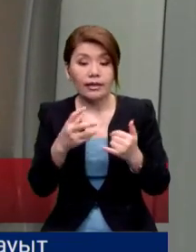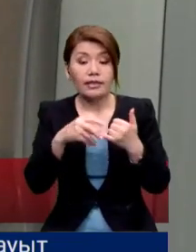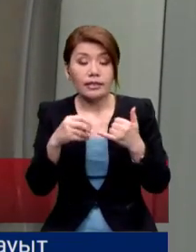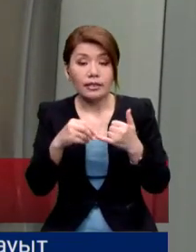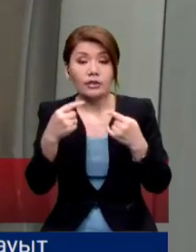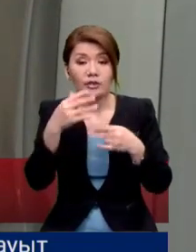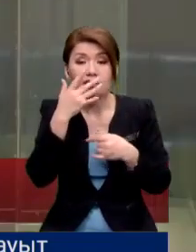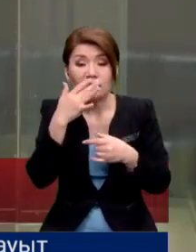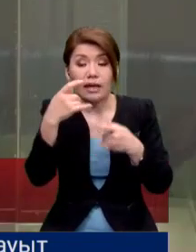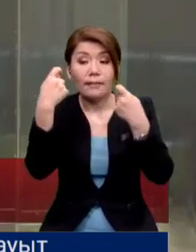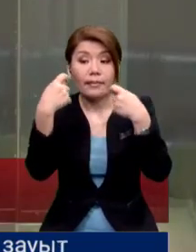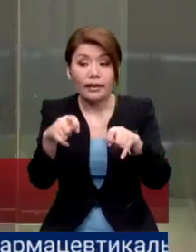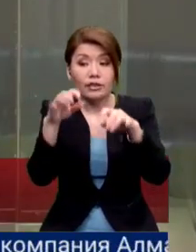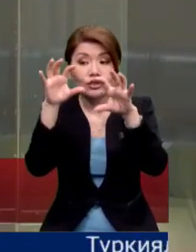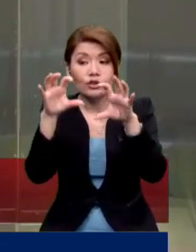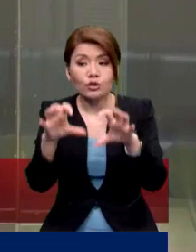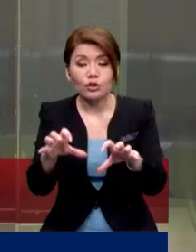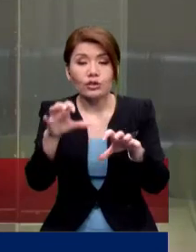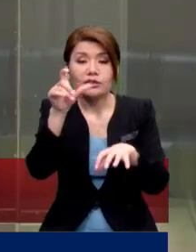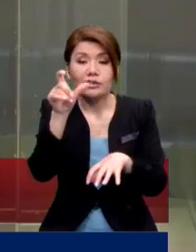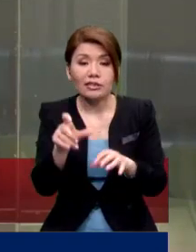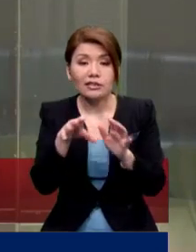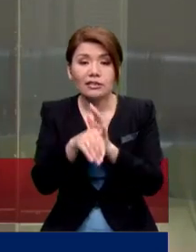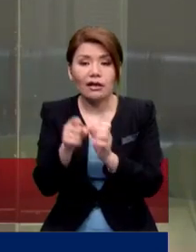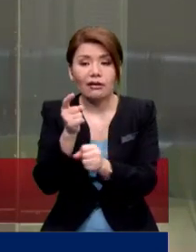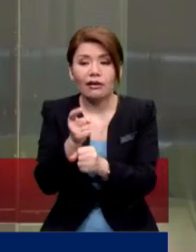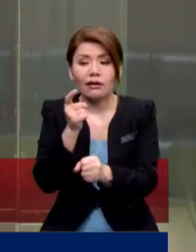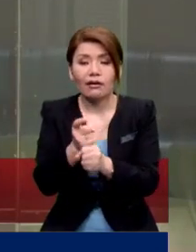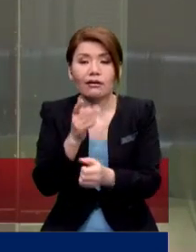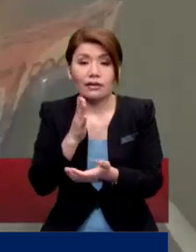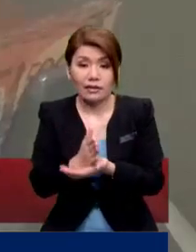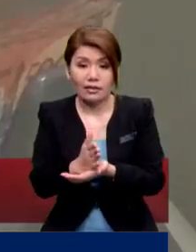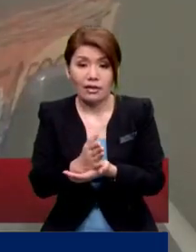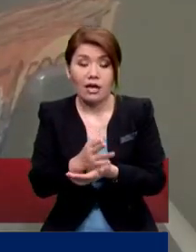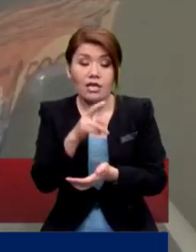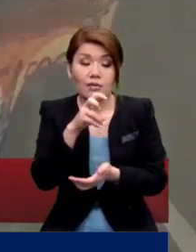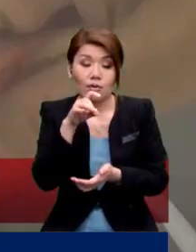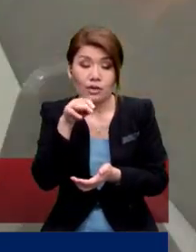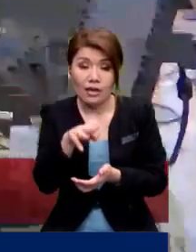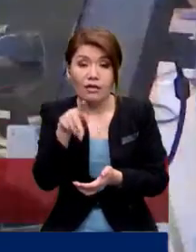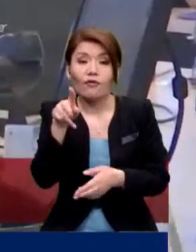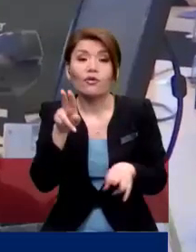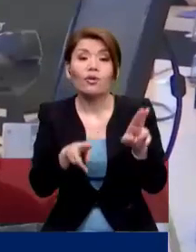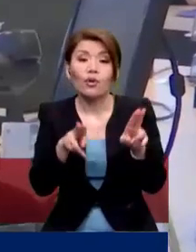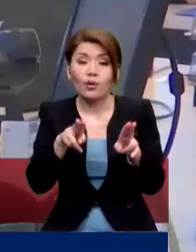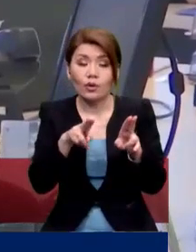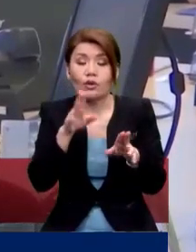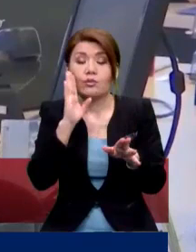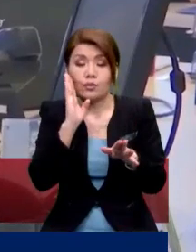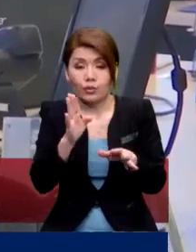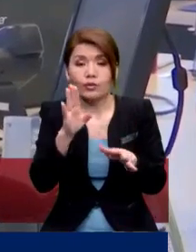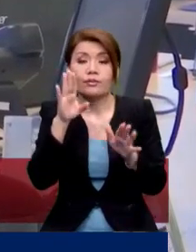шетел азаматтарына, шетелдік заңды тұлғаларға сатуға қаттан тыйым салынған. Алайда депутаттар бұл норманы ескереміз деп